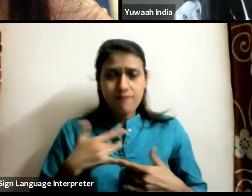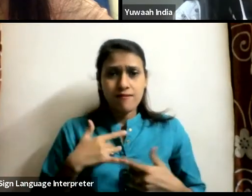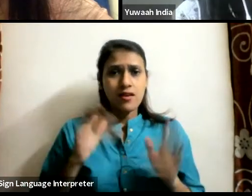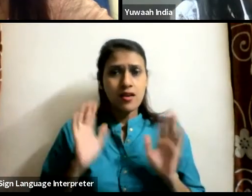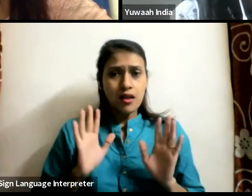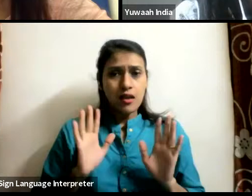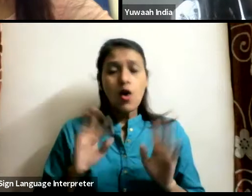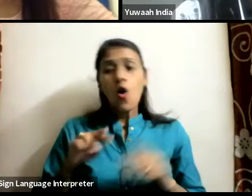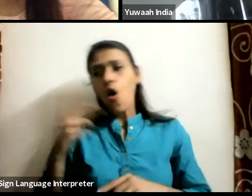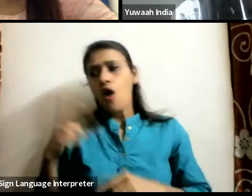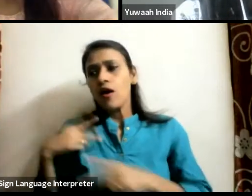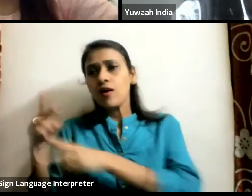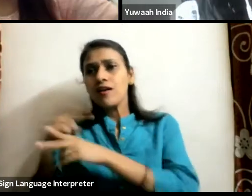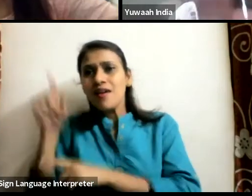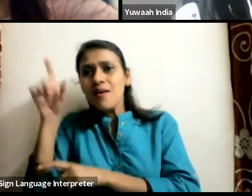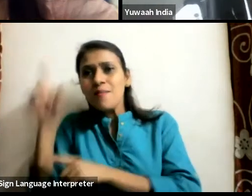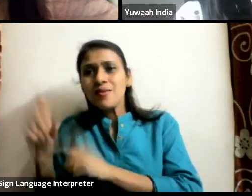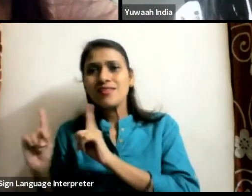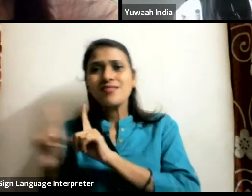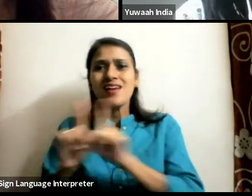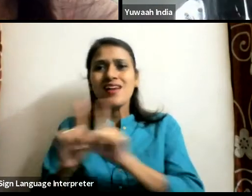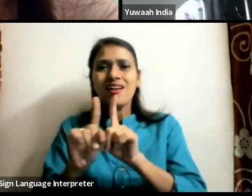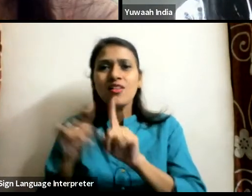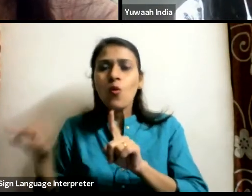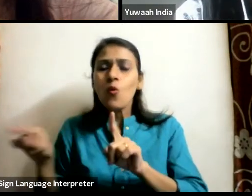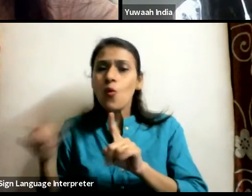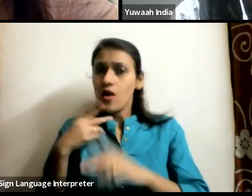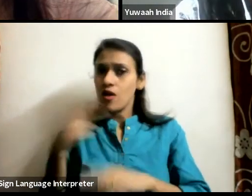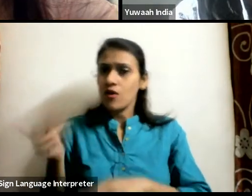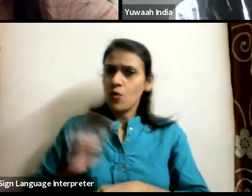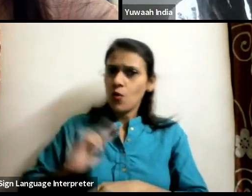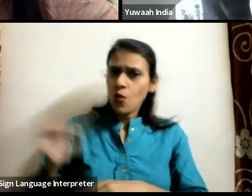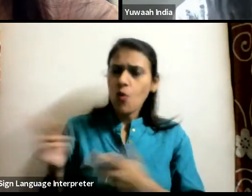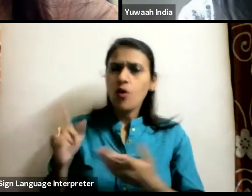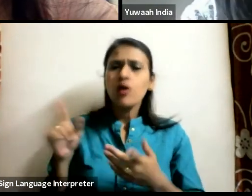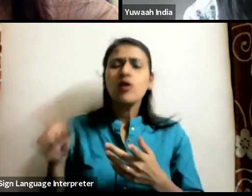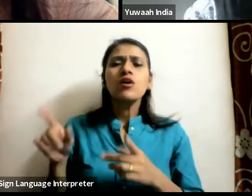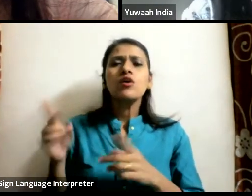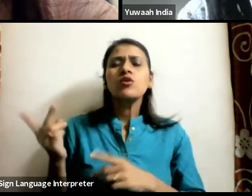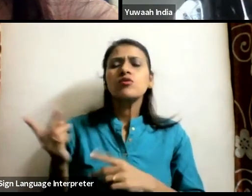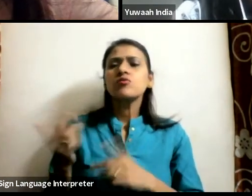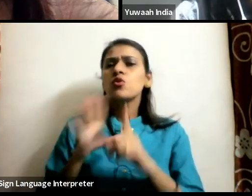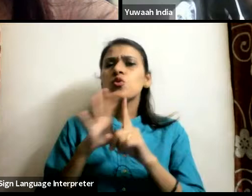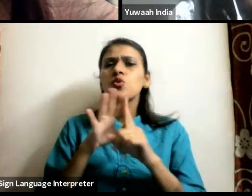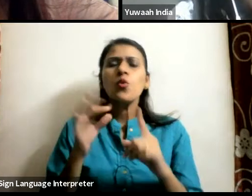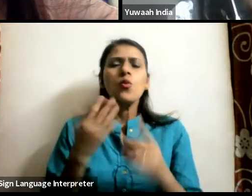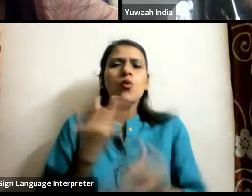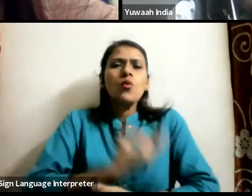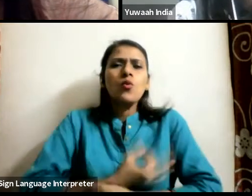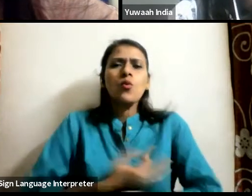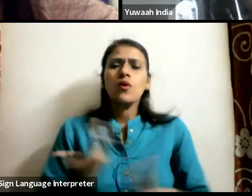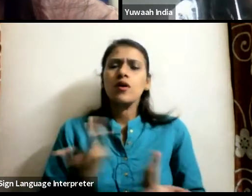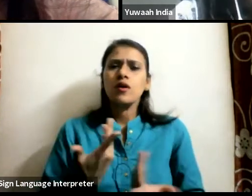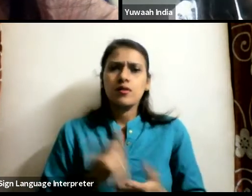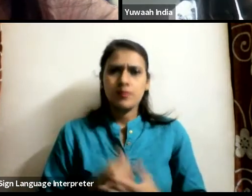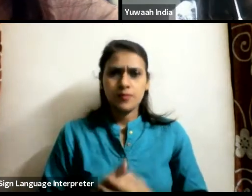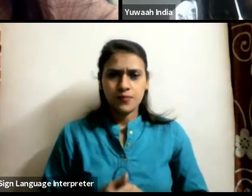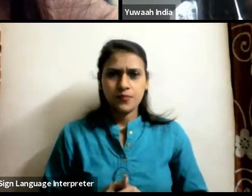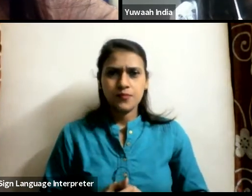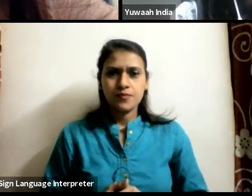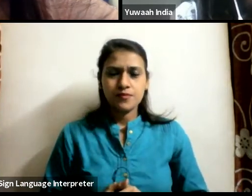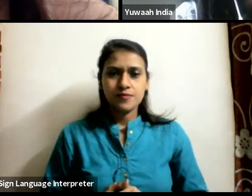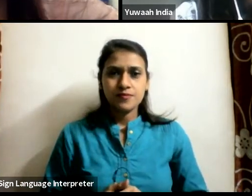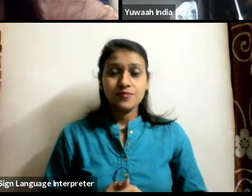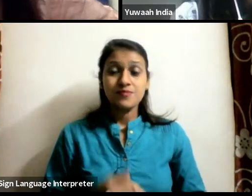हैं, एंड और क्या एक्सरसाइज कर सकते हैं? सॉरी। सो कोविड पेशेंट्स